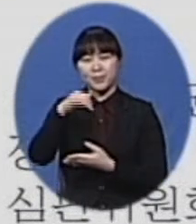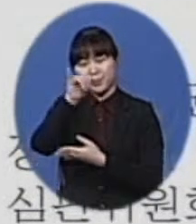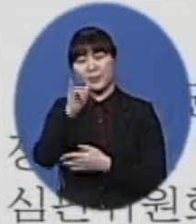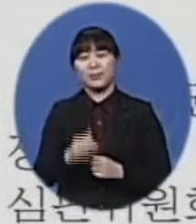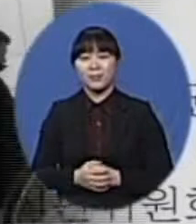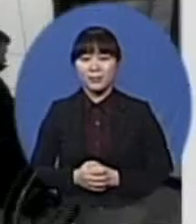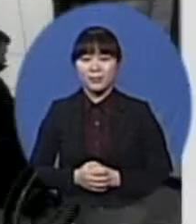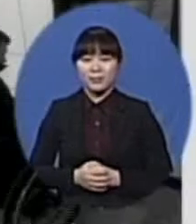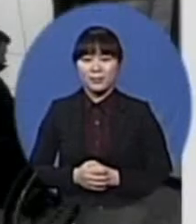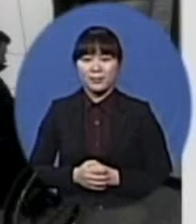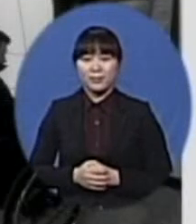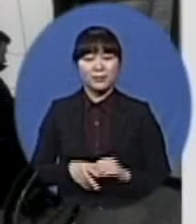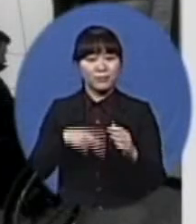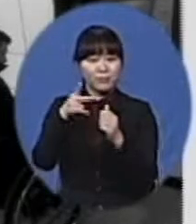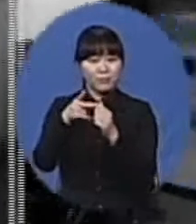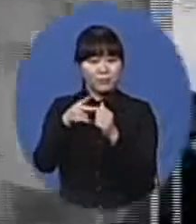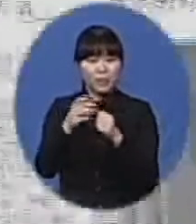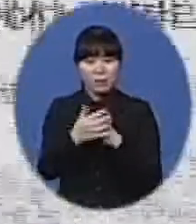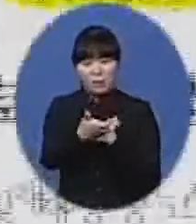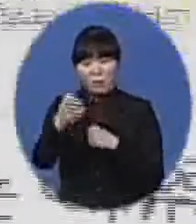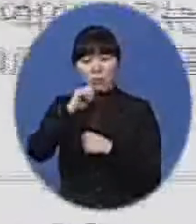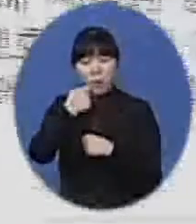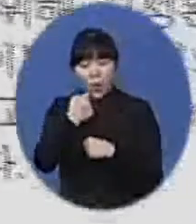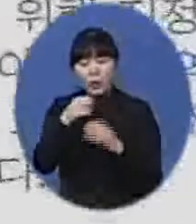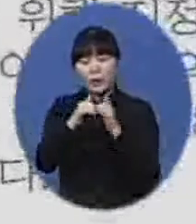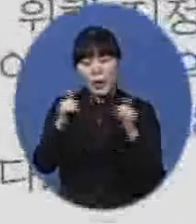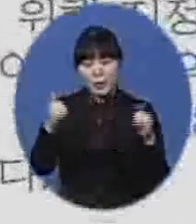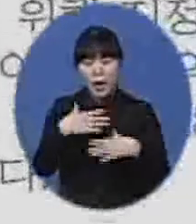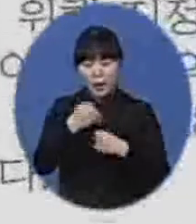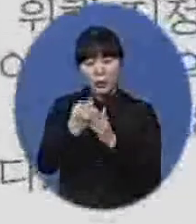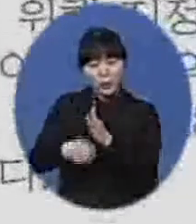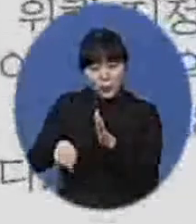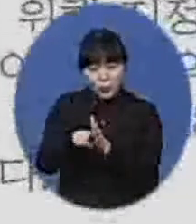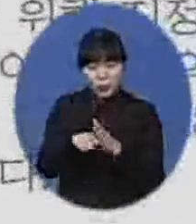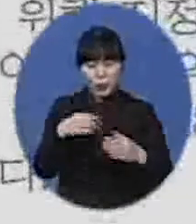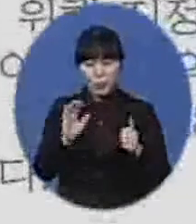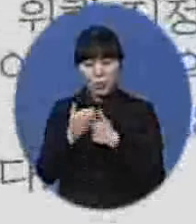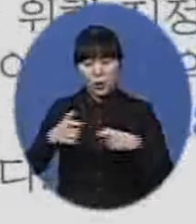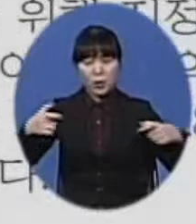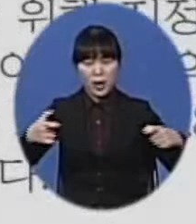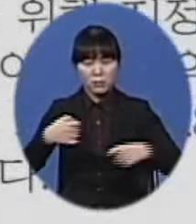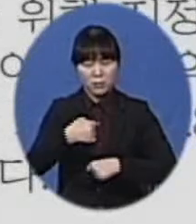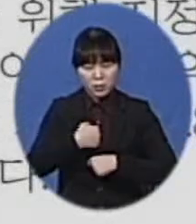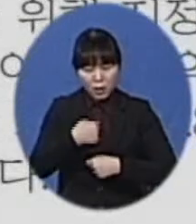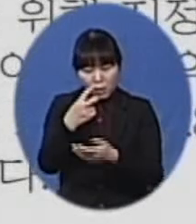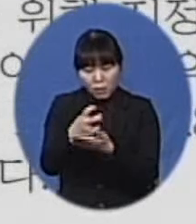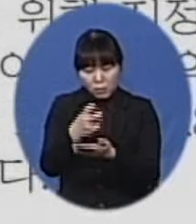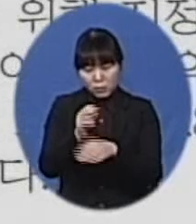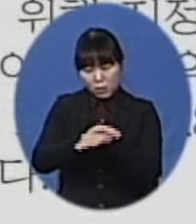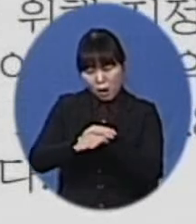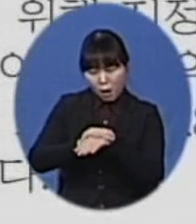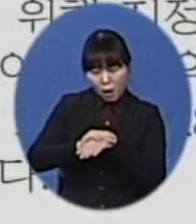있습니다. 두 번째 기사는 이동약자의 안전한 보행을 위해 보호구역 내에서 지켜져야 할 규정이